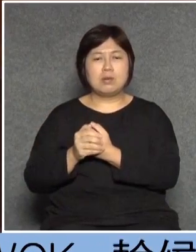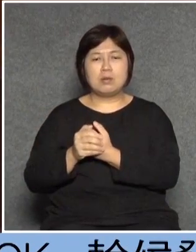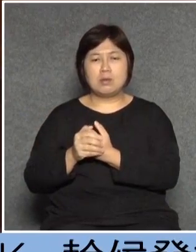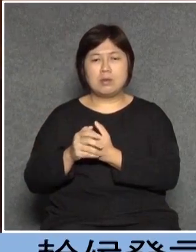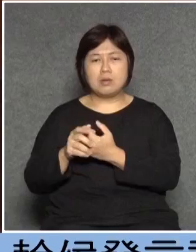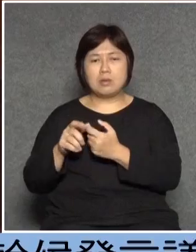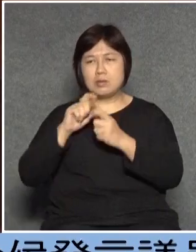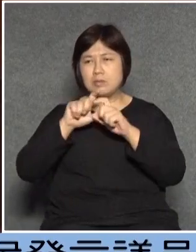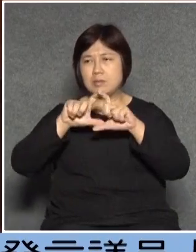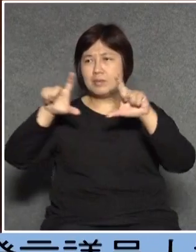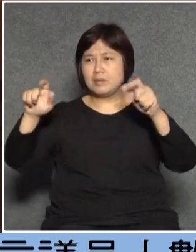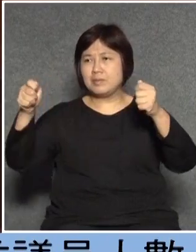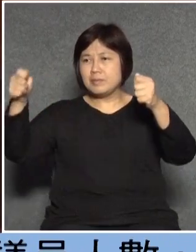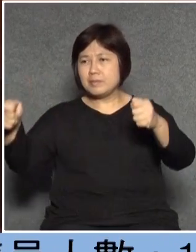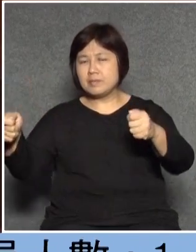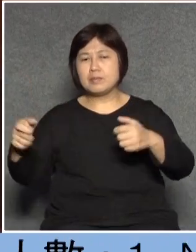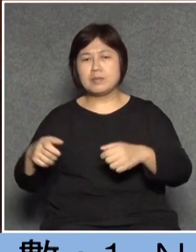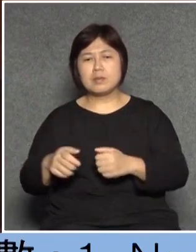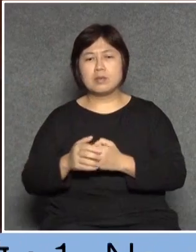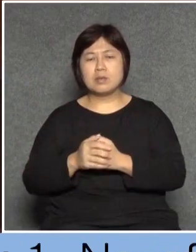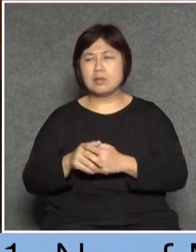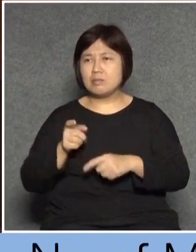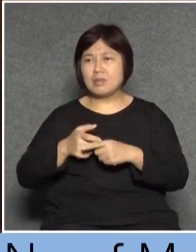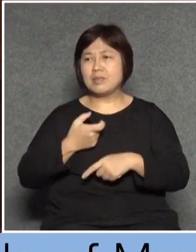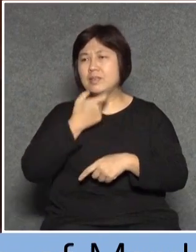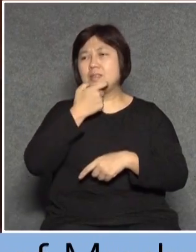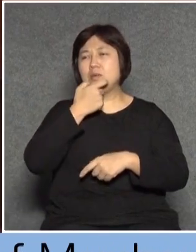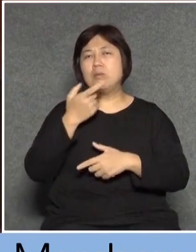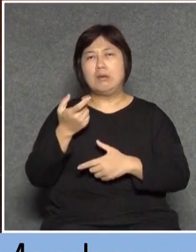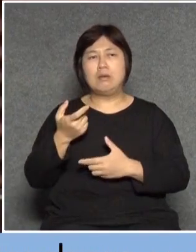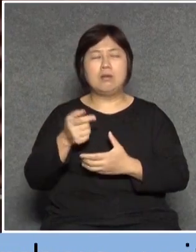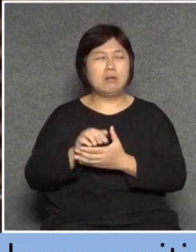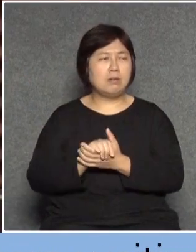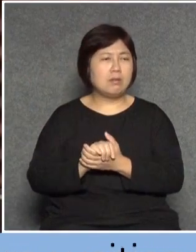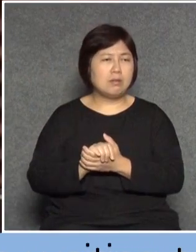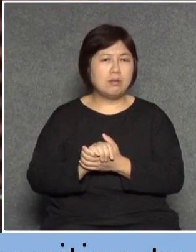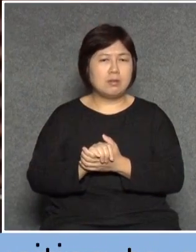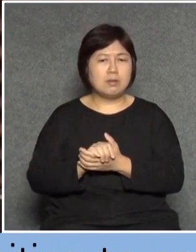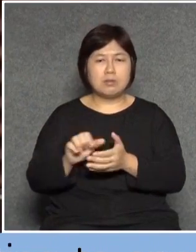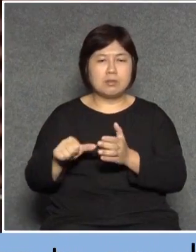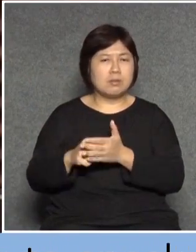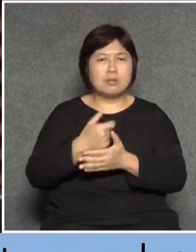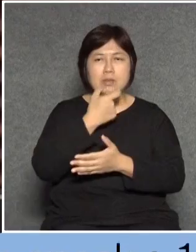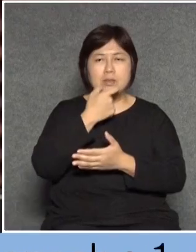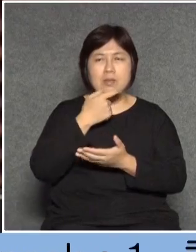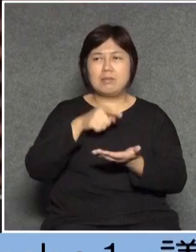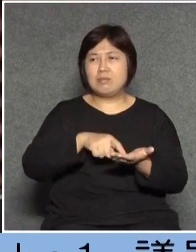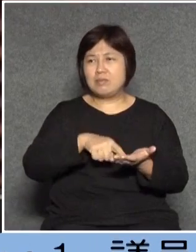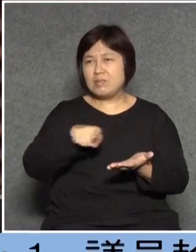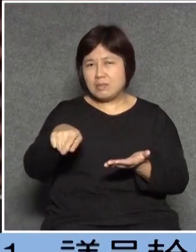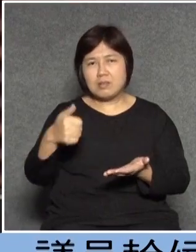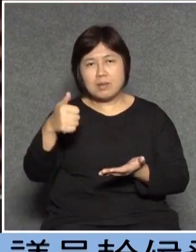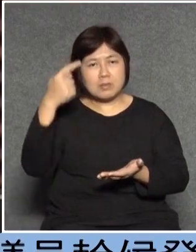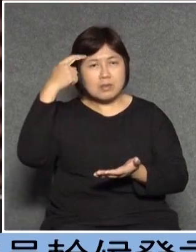個橫匾俾你，天下間嘅笑話真係即係 最大的笑話莫過於此，我現在告訴